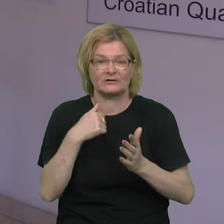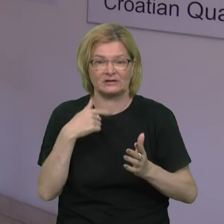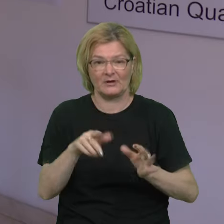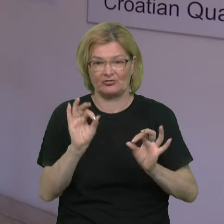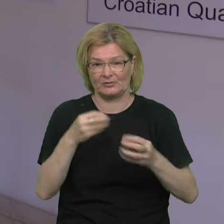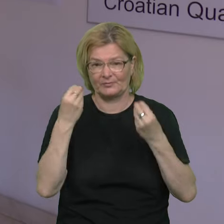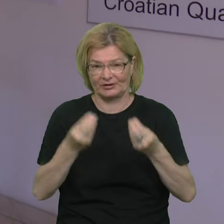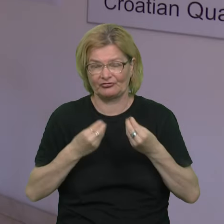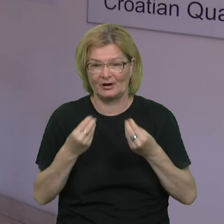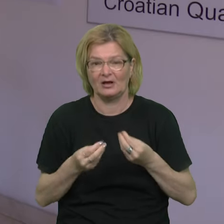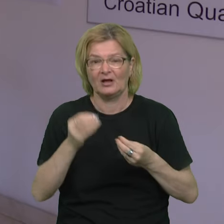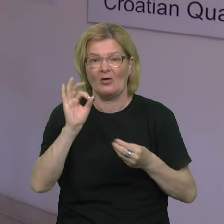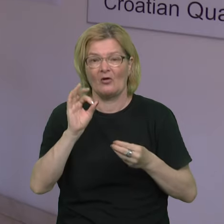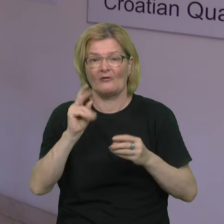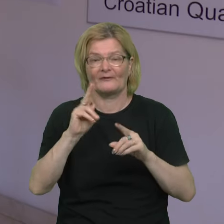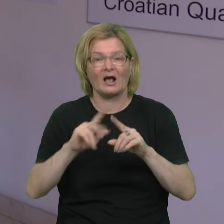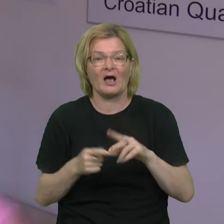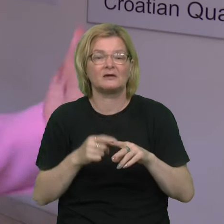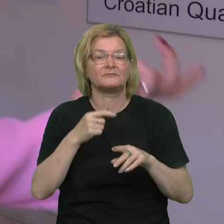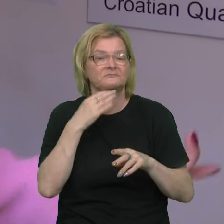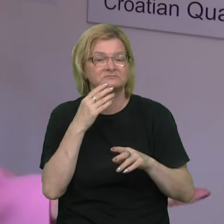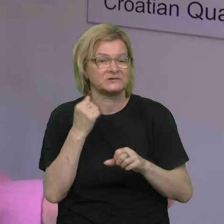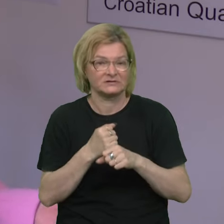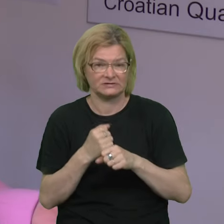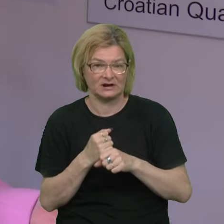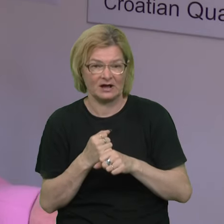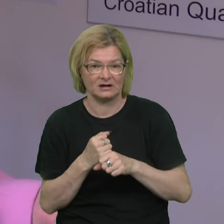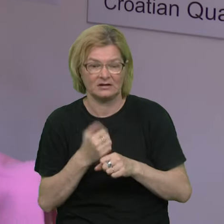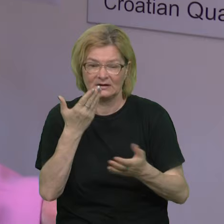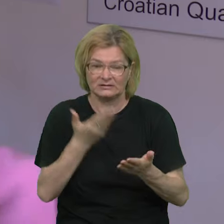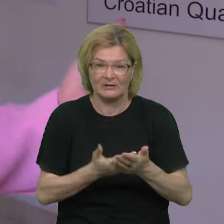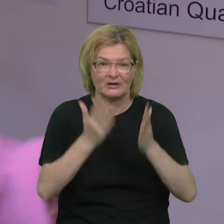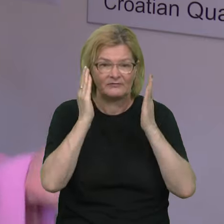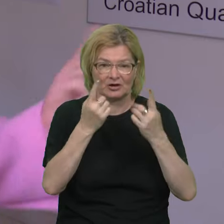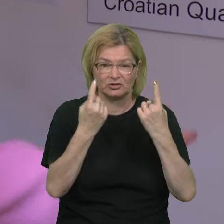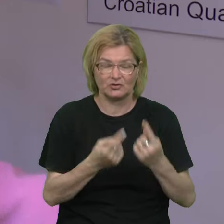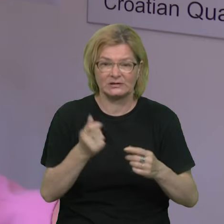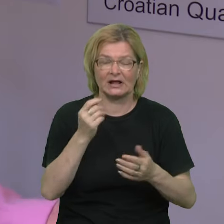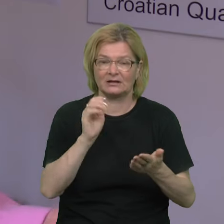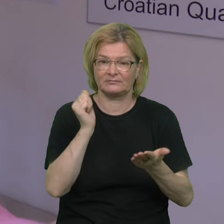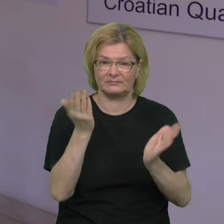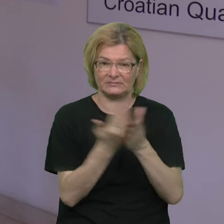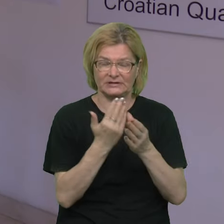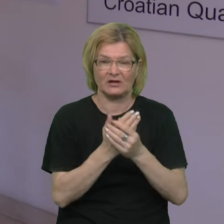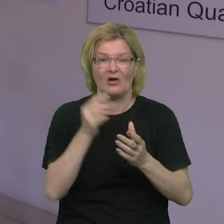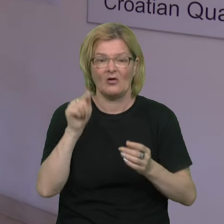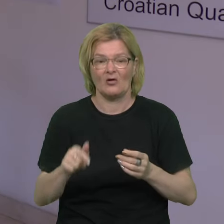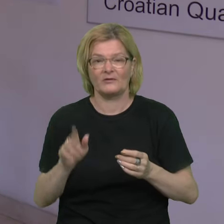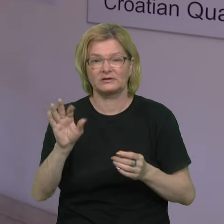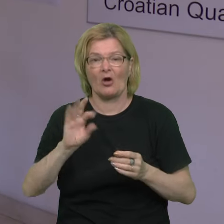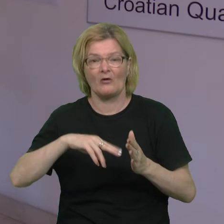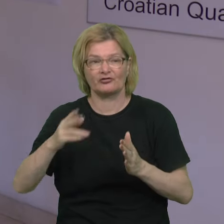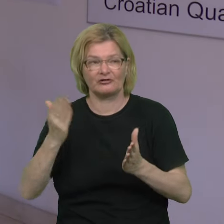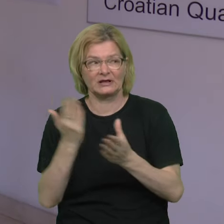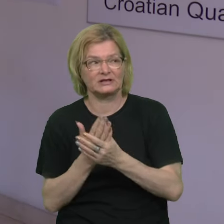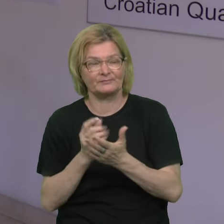Baš o njoj sam ja pričala. Znači, ovrh, bilo da se radi ovrsi temeljem vjerodostojnih isprava, ovrsi